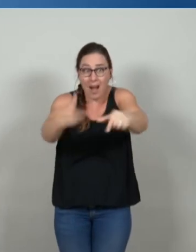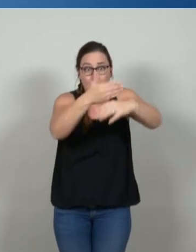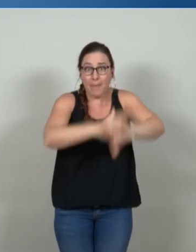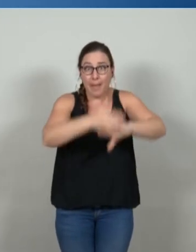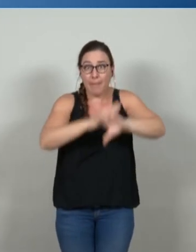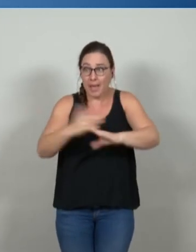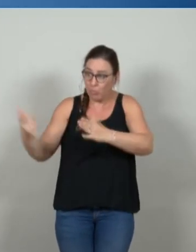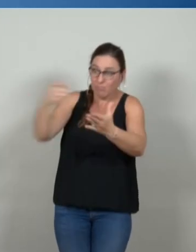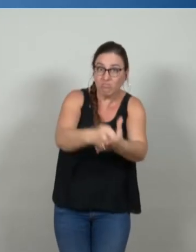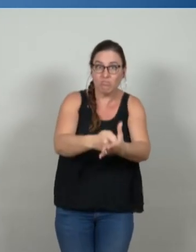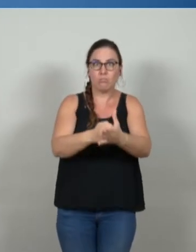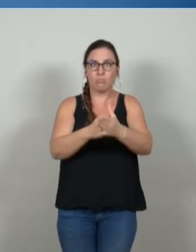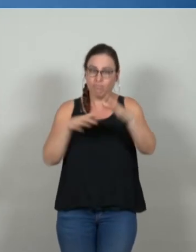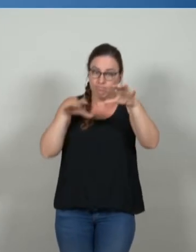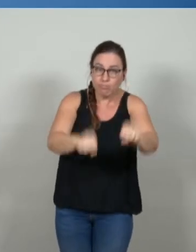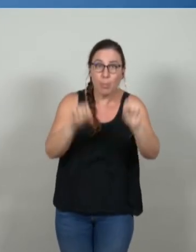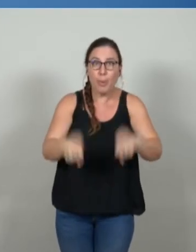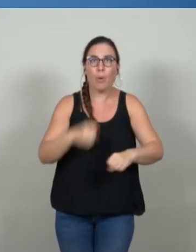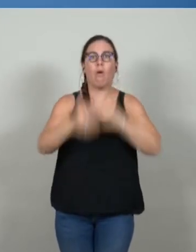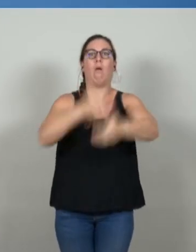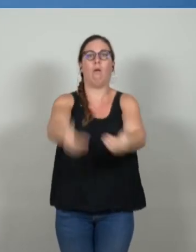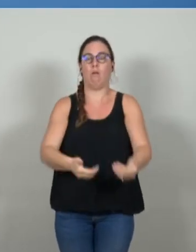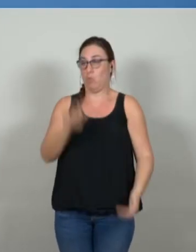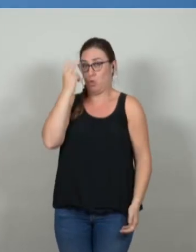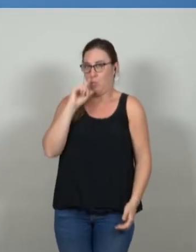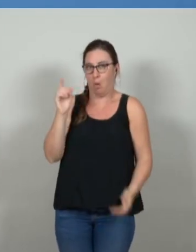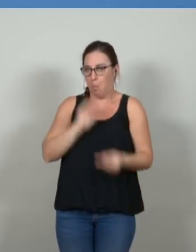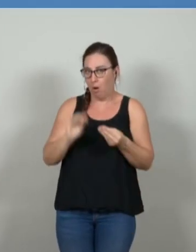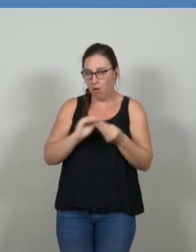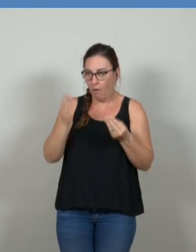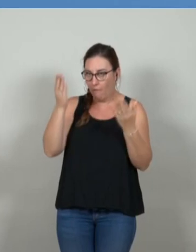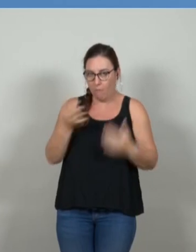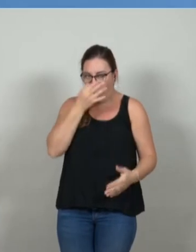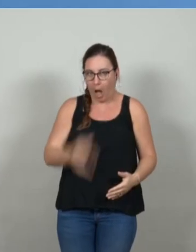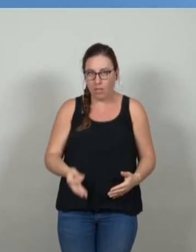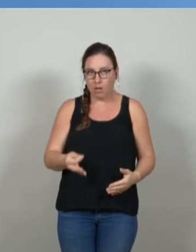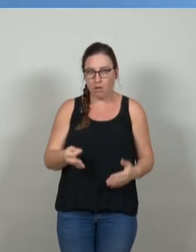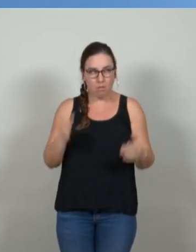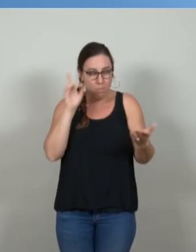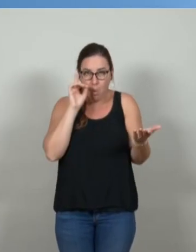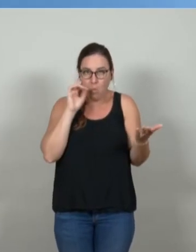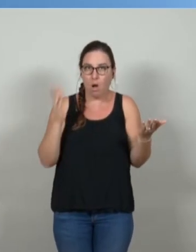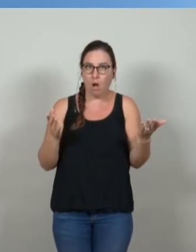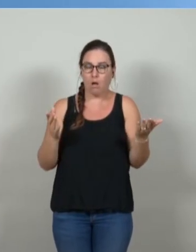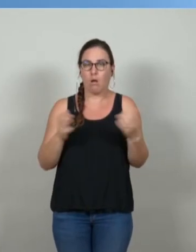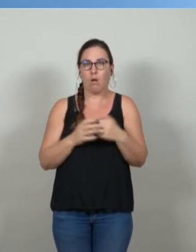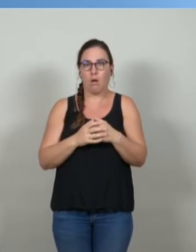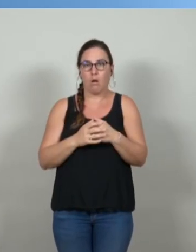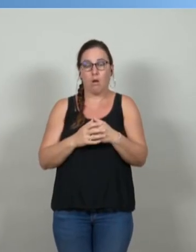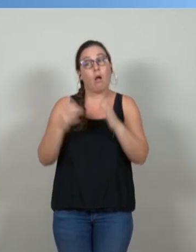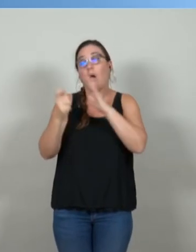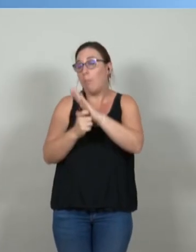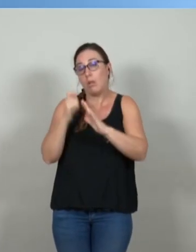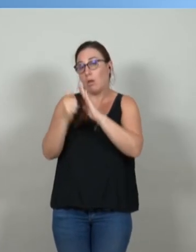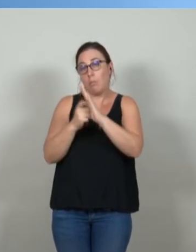qui permettait ces grandes avancées moi j'avoue que je comprends pas pourquoi vous êtes passé à côté de ça on le dira jamais assez bien sûr parce